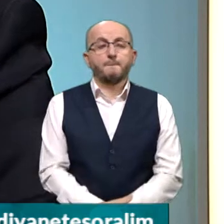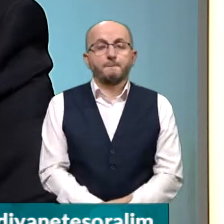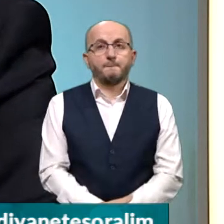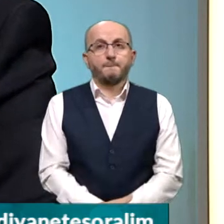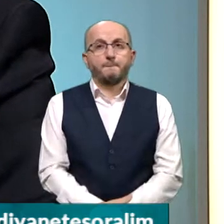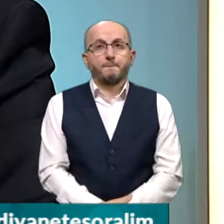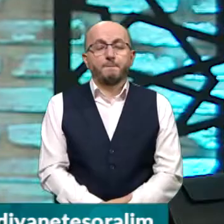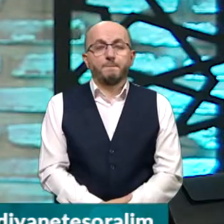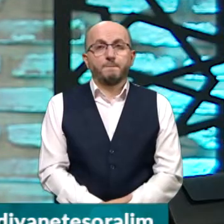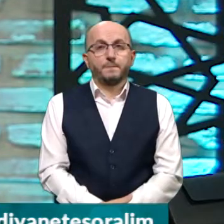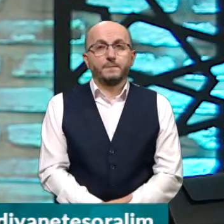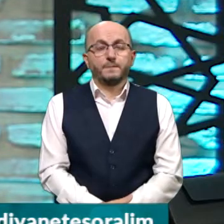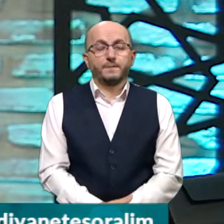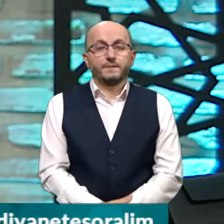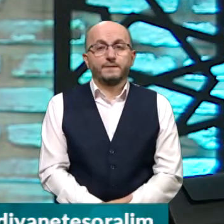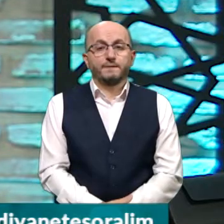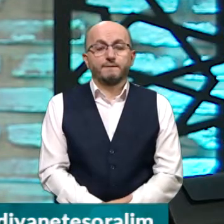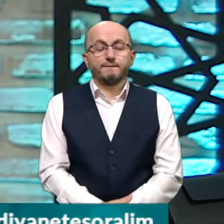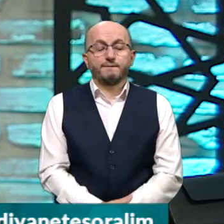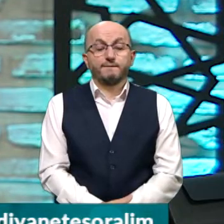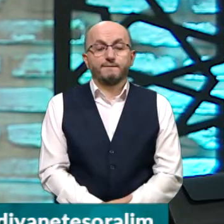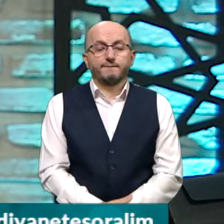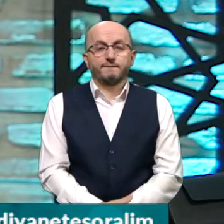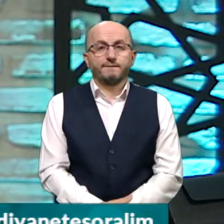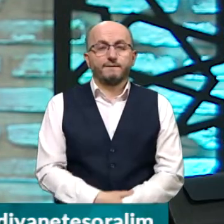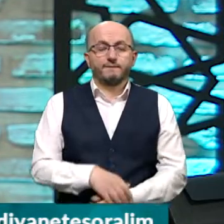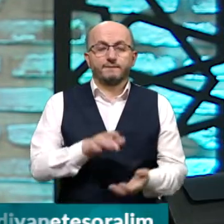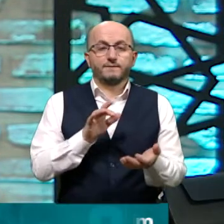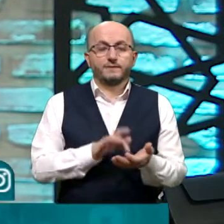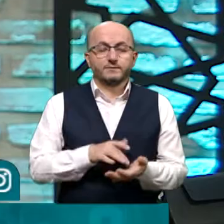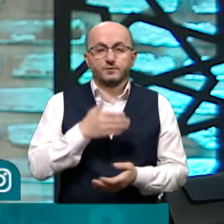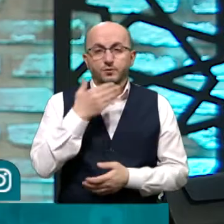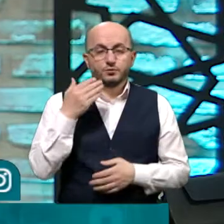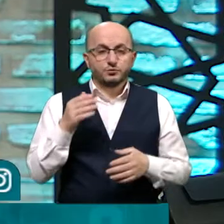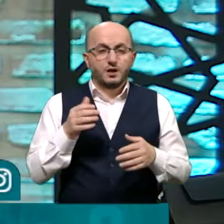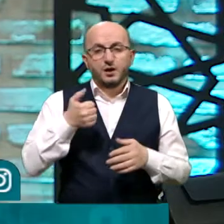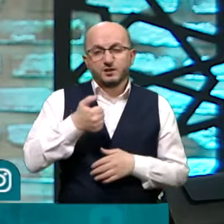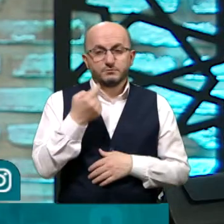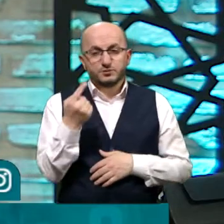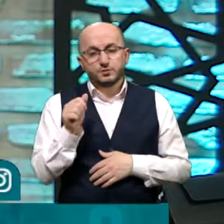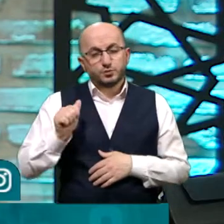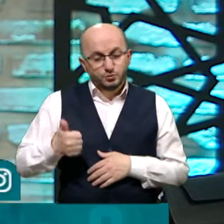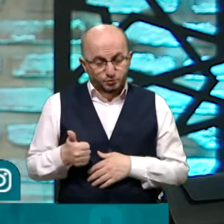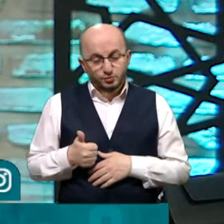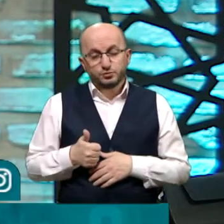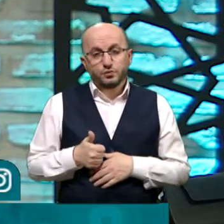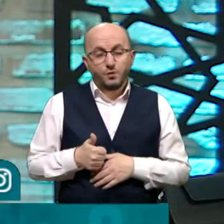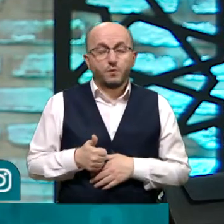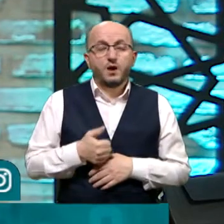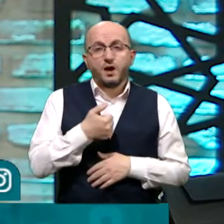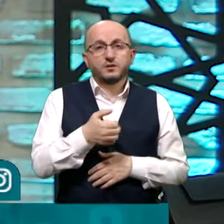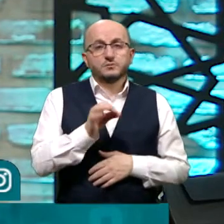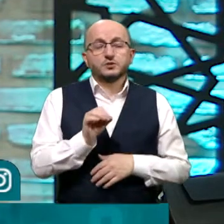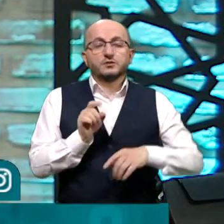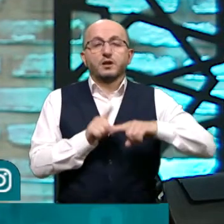bu su atmayın da Kefaret Orucu ile alakalı bir sorusu var Kıymet hocam 61 gün olarak yaygınlaşan ama 60 artı bir olarak